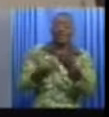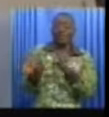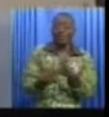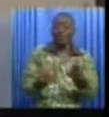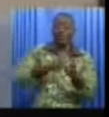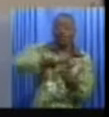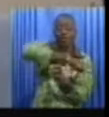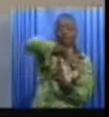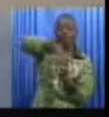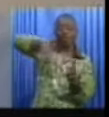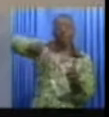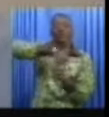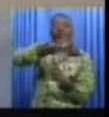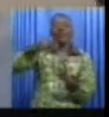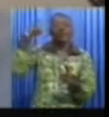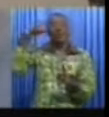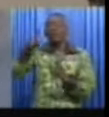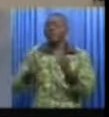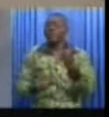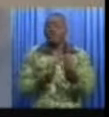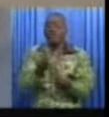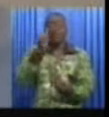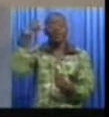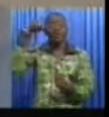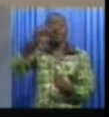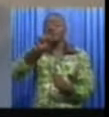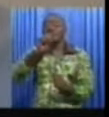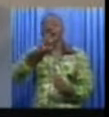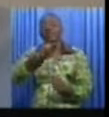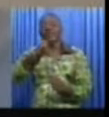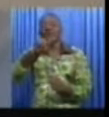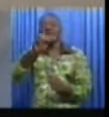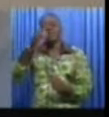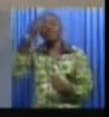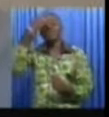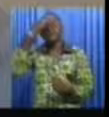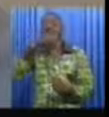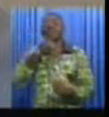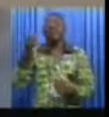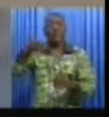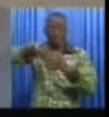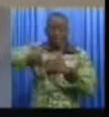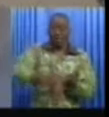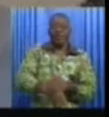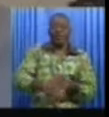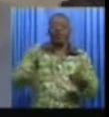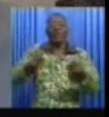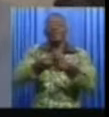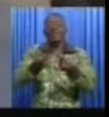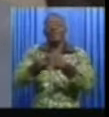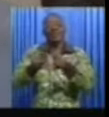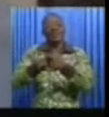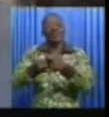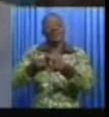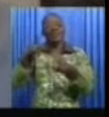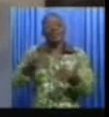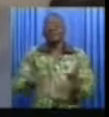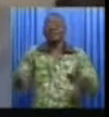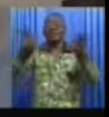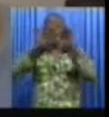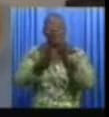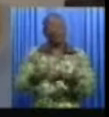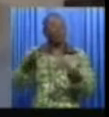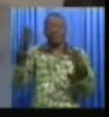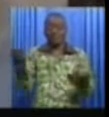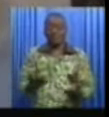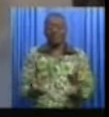autour et les rumeurs aussi qui couraient autour de ce Sénat. On ne savait vraiment pas le fond et aussi même l'importance de cette